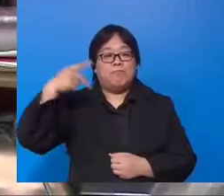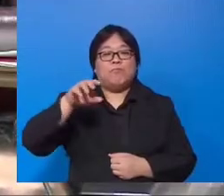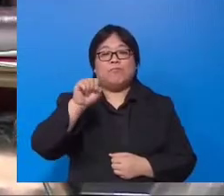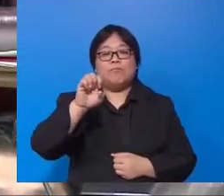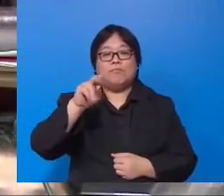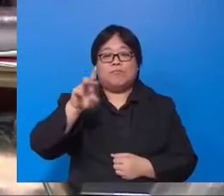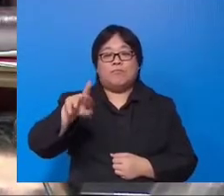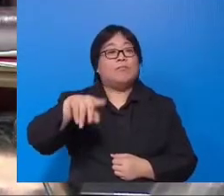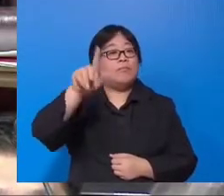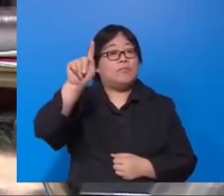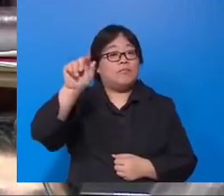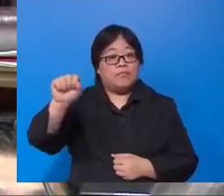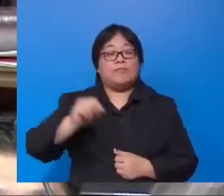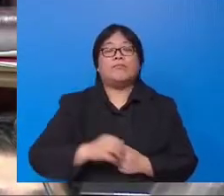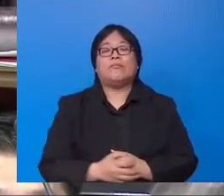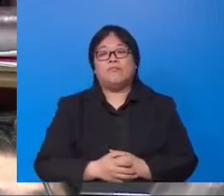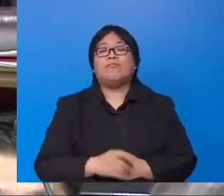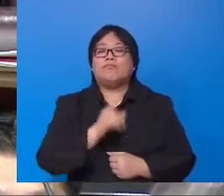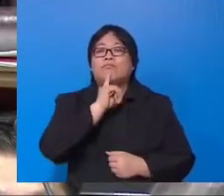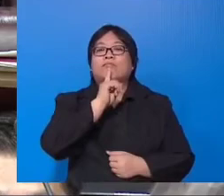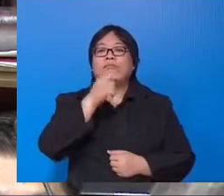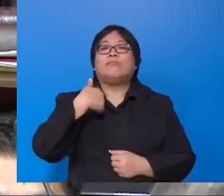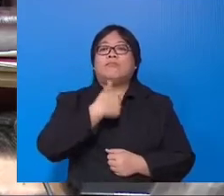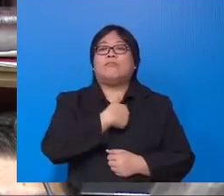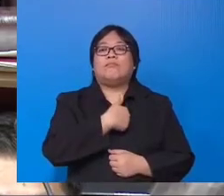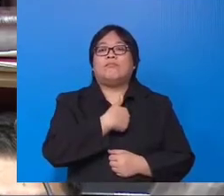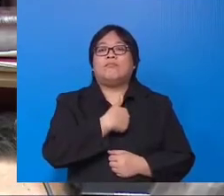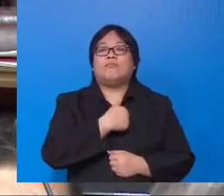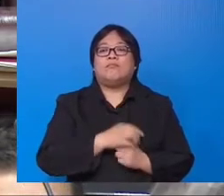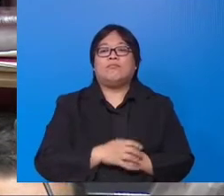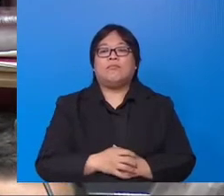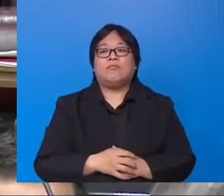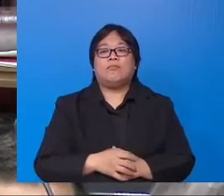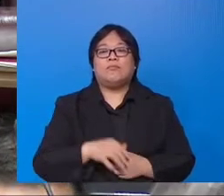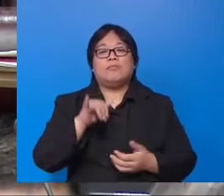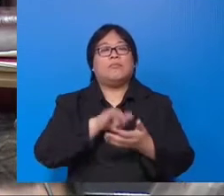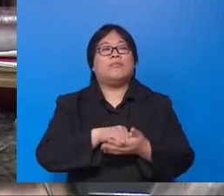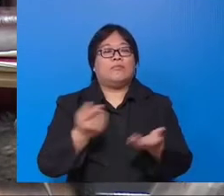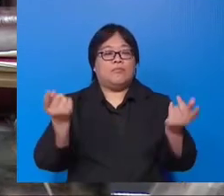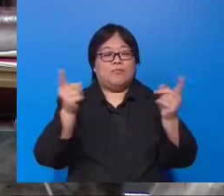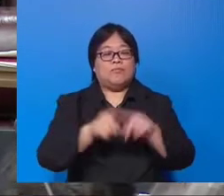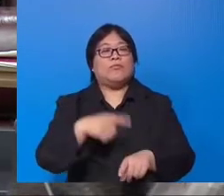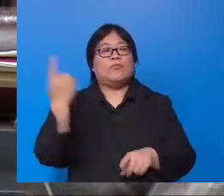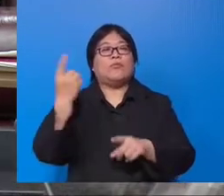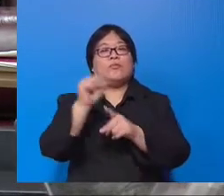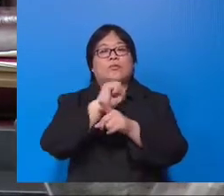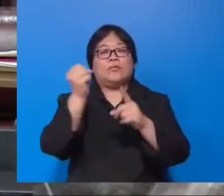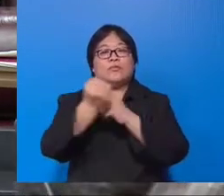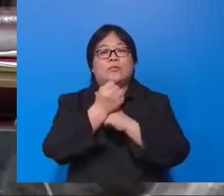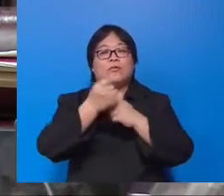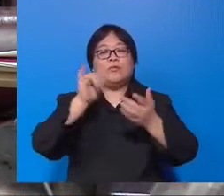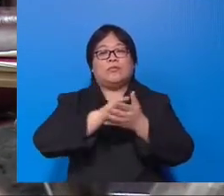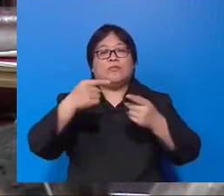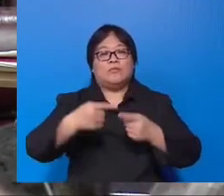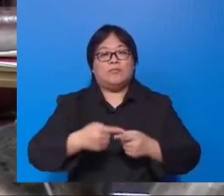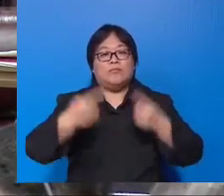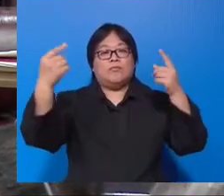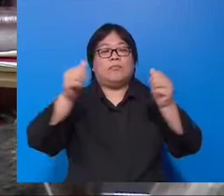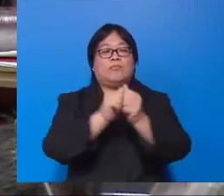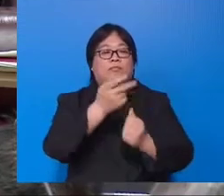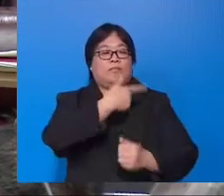United versus sebelahnya kita-kita ini berlaku suatu keadaan tipe contradict dengan